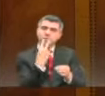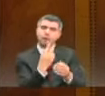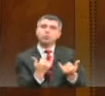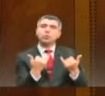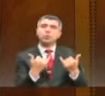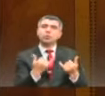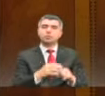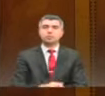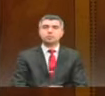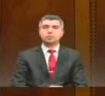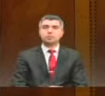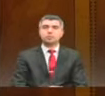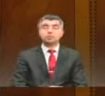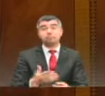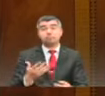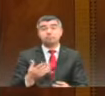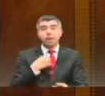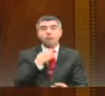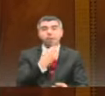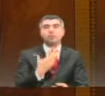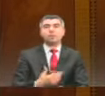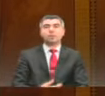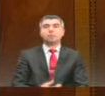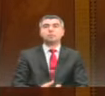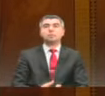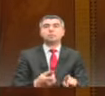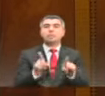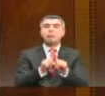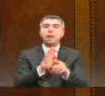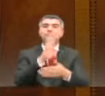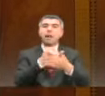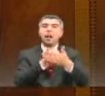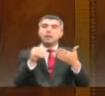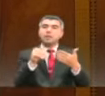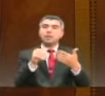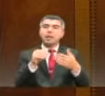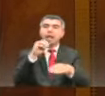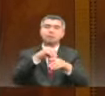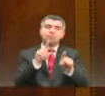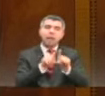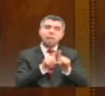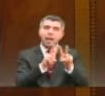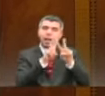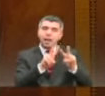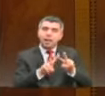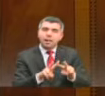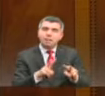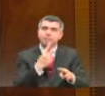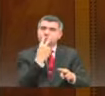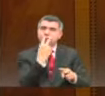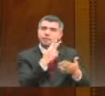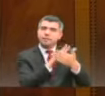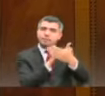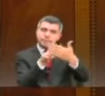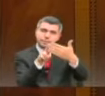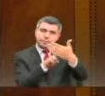اليوم. ولكن هذه البرامج تحتاج إلى تقييم وإلى خلاصات في التقييم